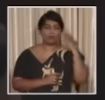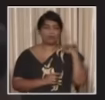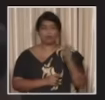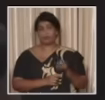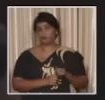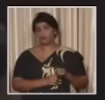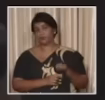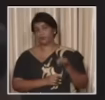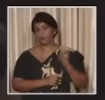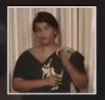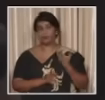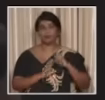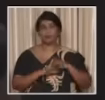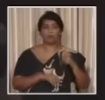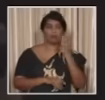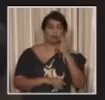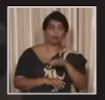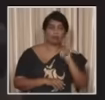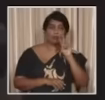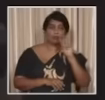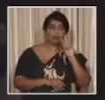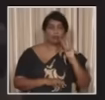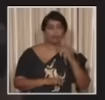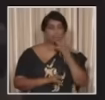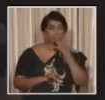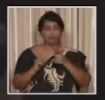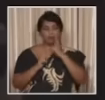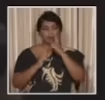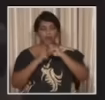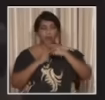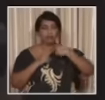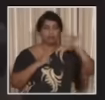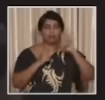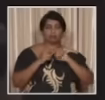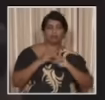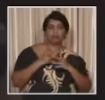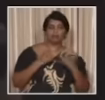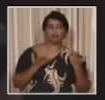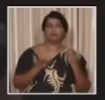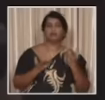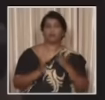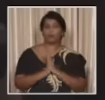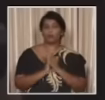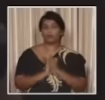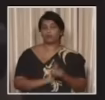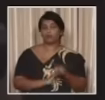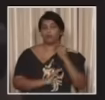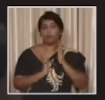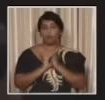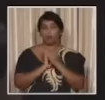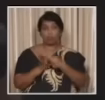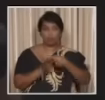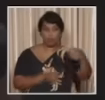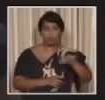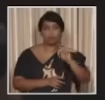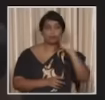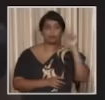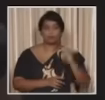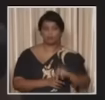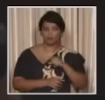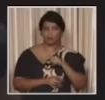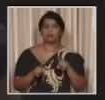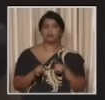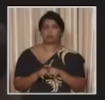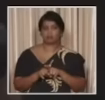දරා ගන්නවත් බෑ. දරුවෝ දෙන්නෙක් තුන් දෙනෙක් හිටියොත් කොයි දරුවාද පාසල් යවන්නේ කියලා තීරණය කරන්න වෙනවා. පොත් ලයිස්තුවට රුපියල් 20000ක් විතර යනවා. ඒ